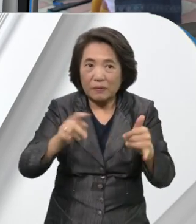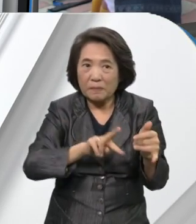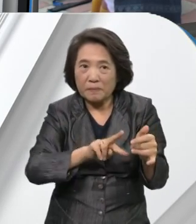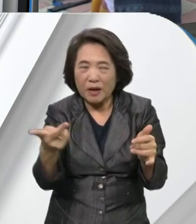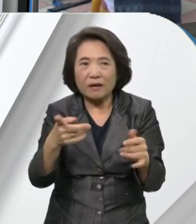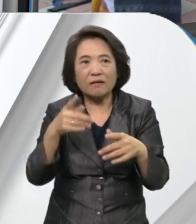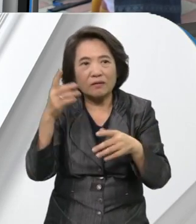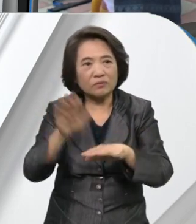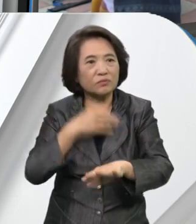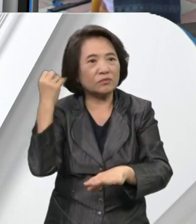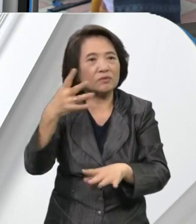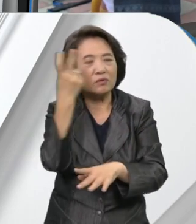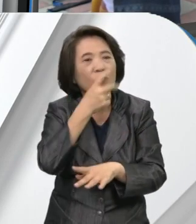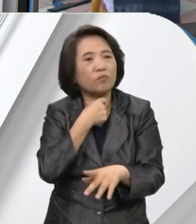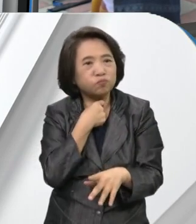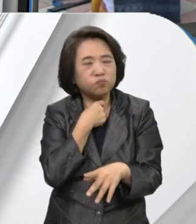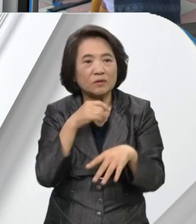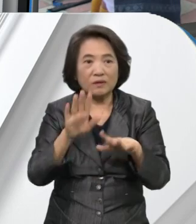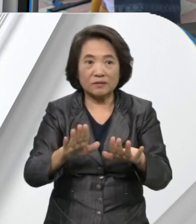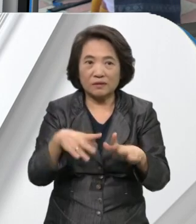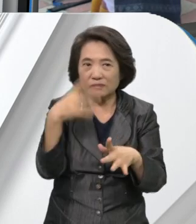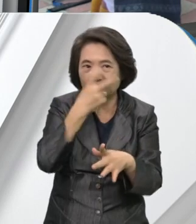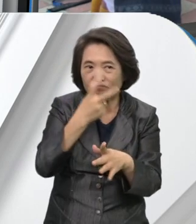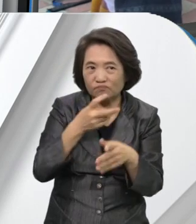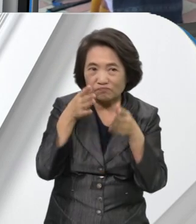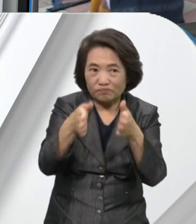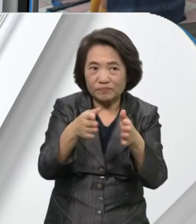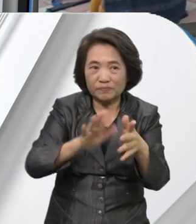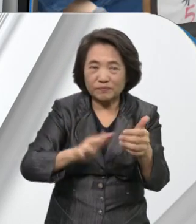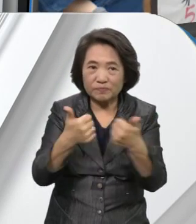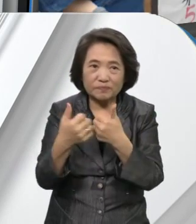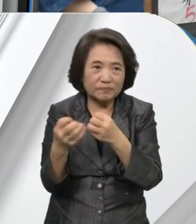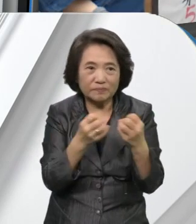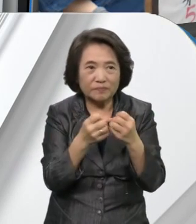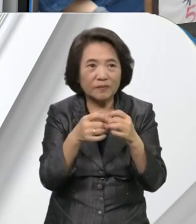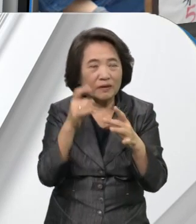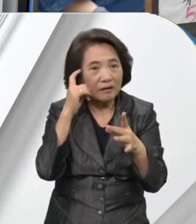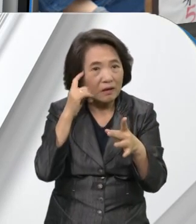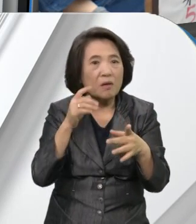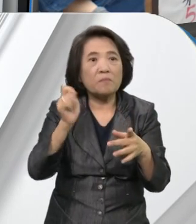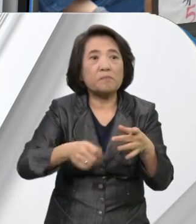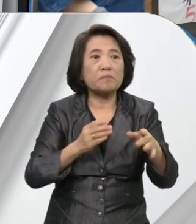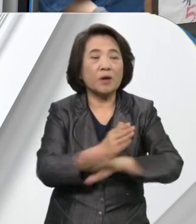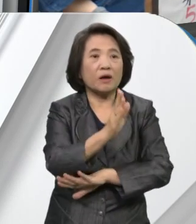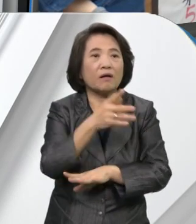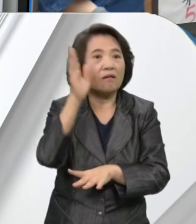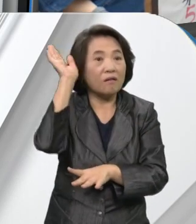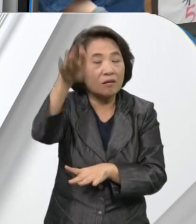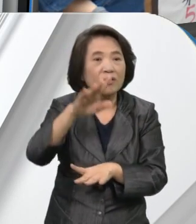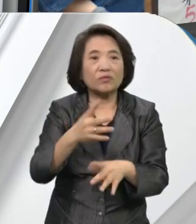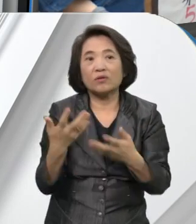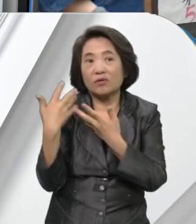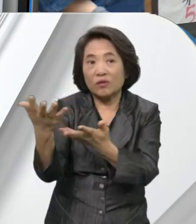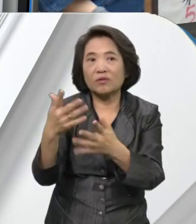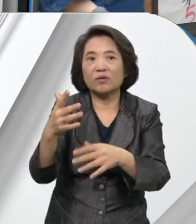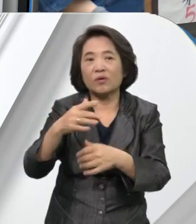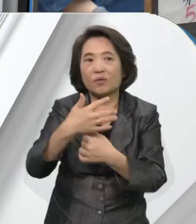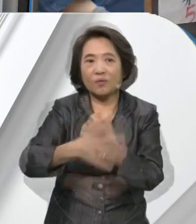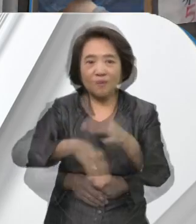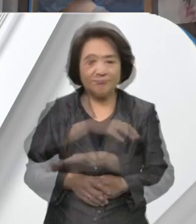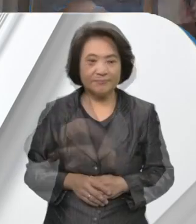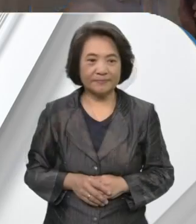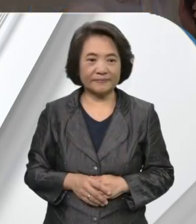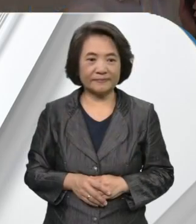人当的重新宽频。我第二摆审查会经过会长讨论之后通过，未来而交本宽频大会讨